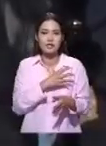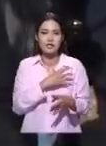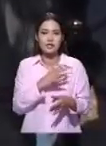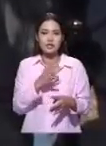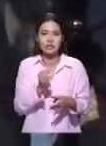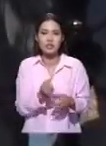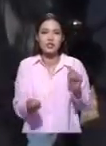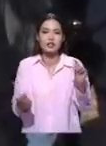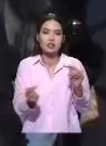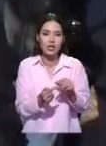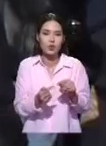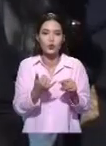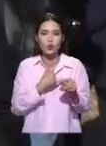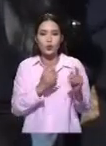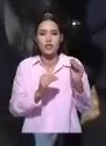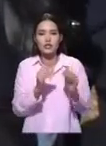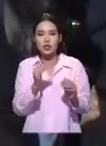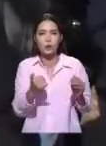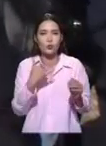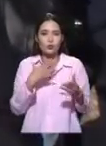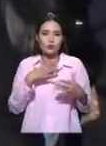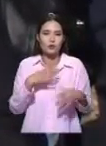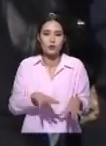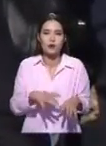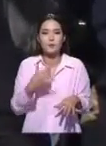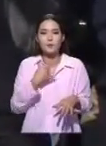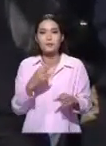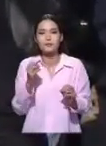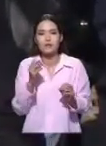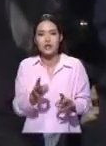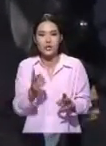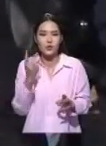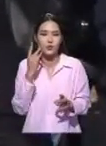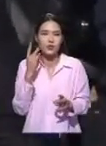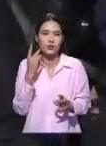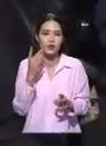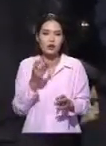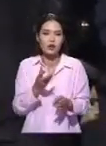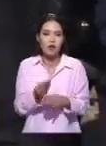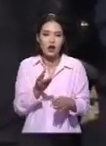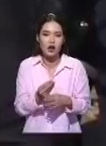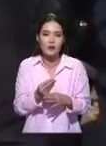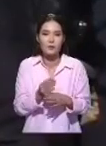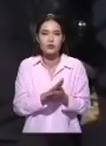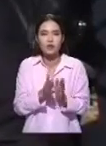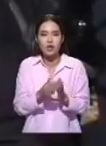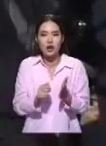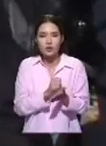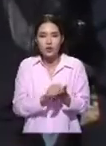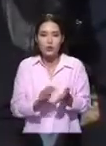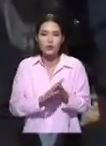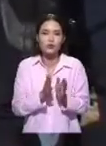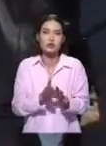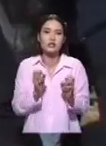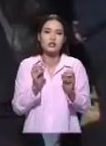соответственно, динамика стройки идет очень медленно. Мы в чат пишем застройщику с просьбой разъяснить ситуацию, как так